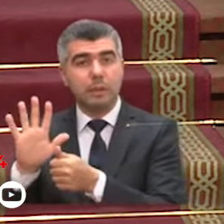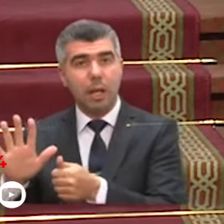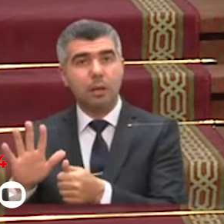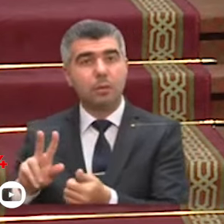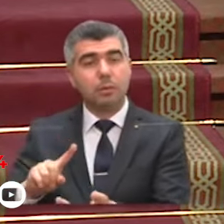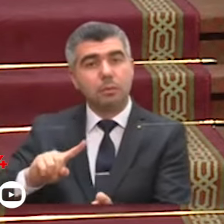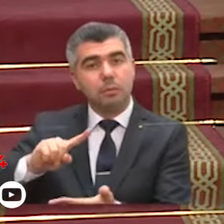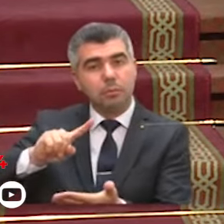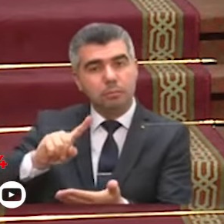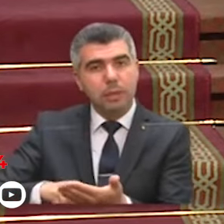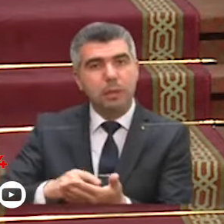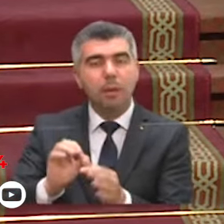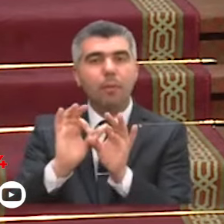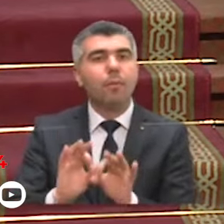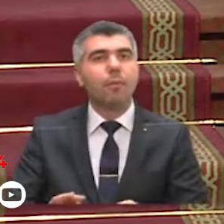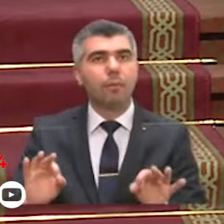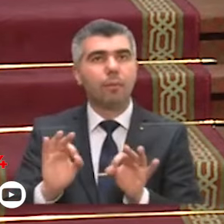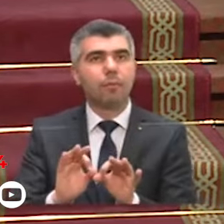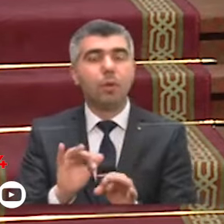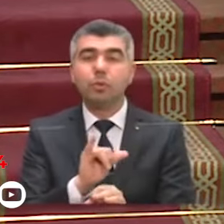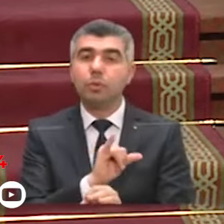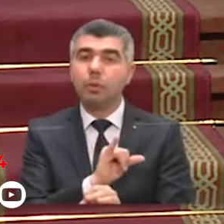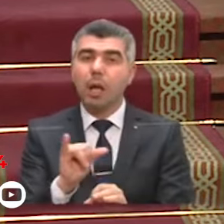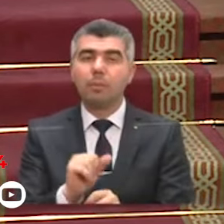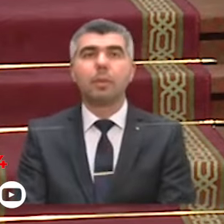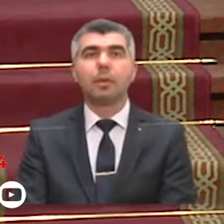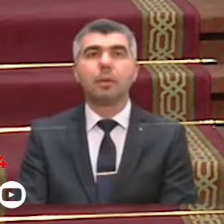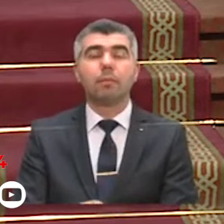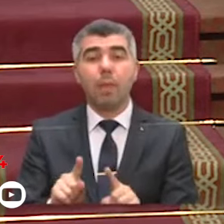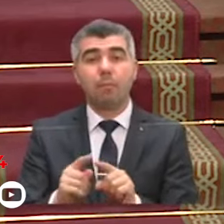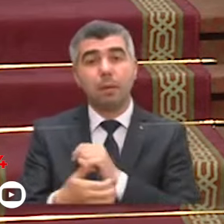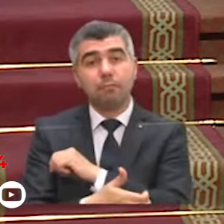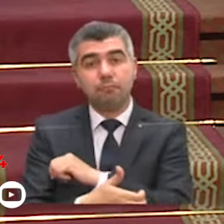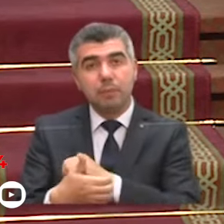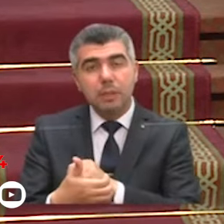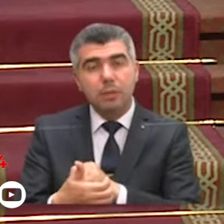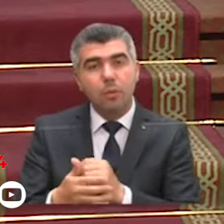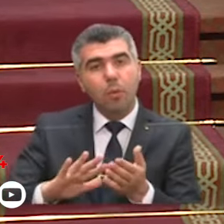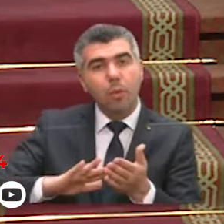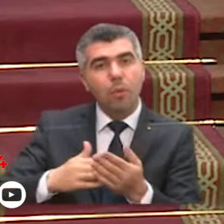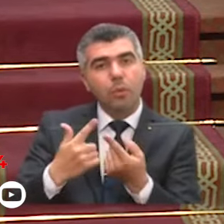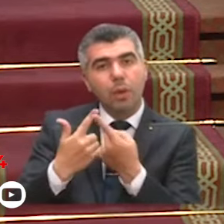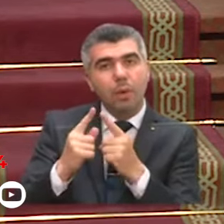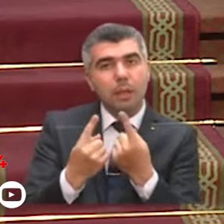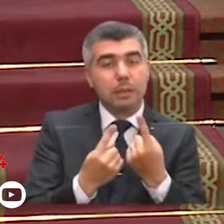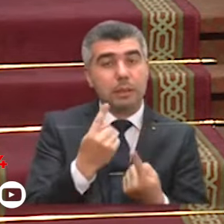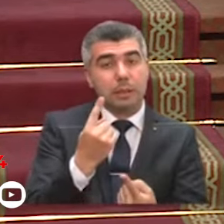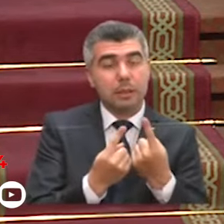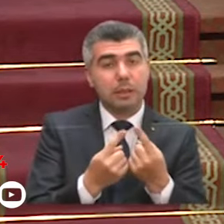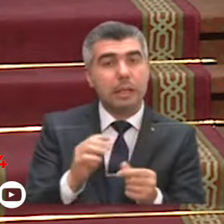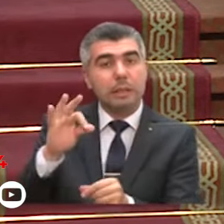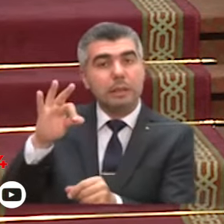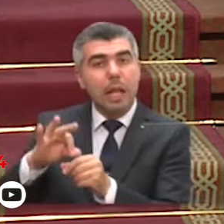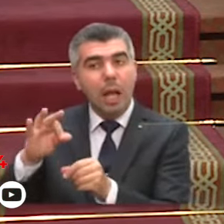هذه النقطة. في ذلك الوقت ما قدرناش على أن تفقير الفقراء هو لأجل استغلالهم في الانتخابات